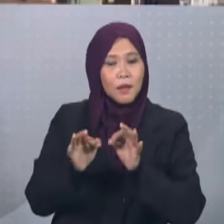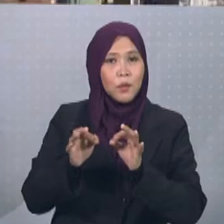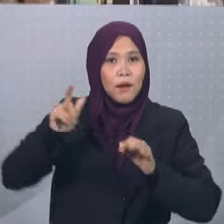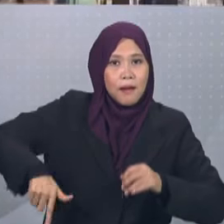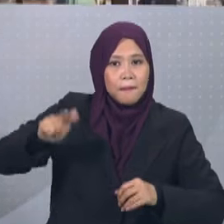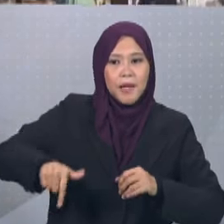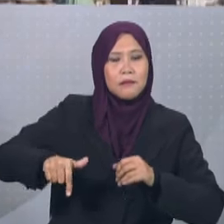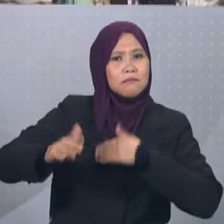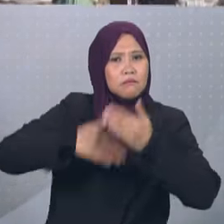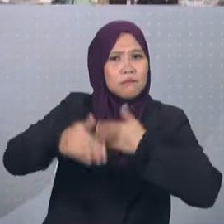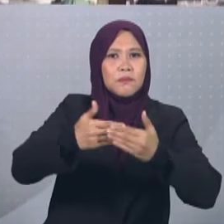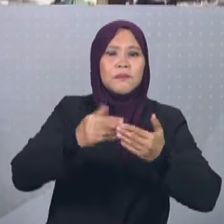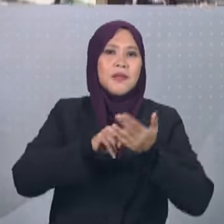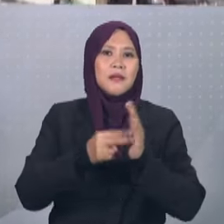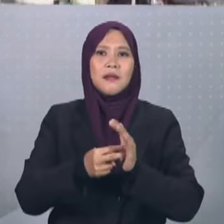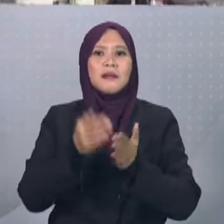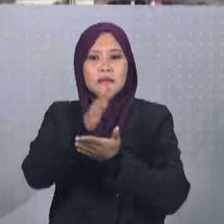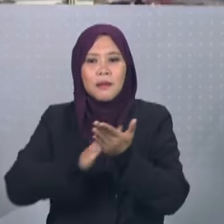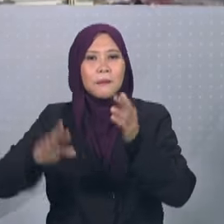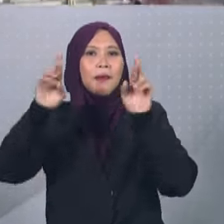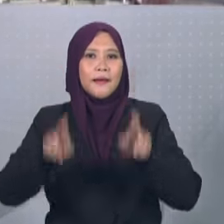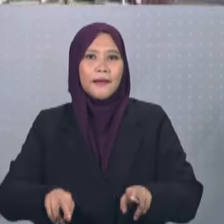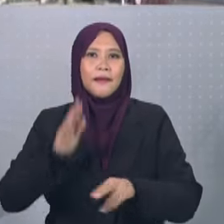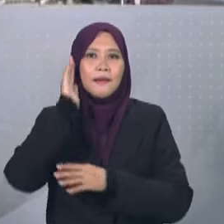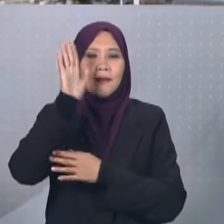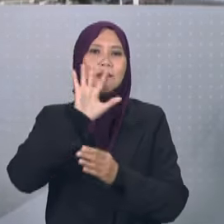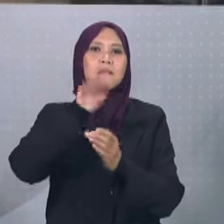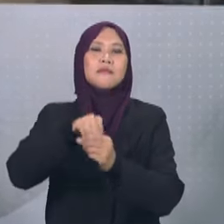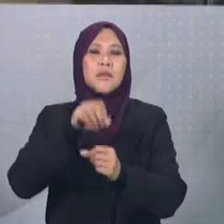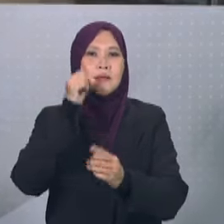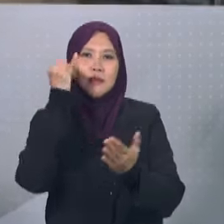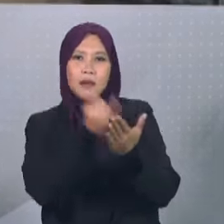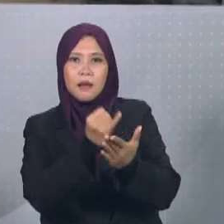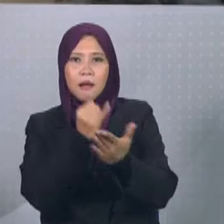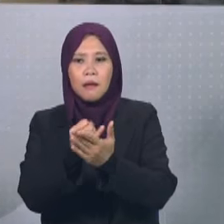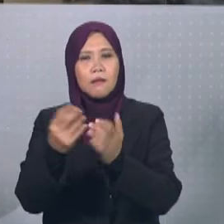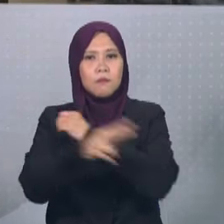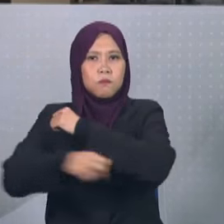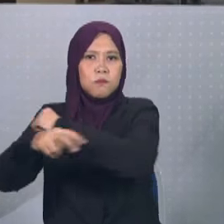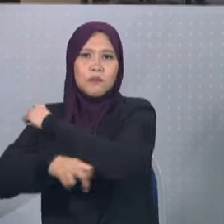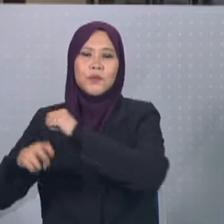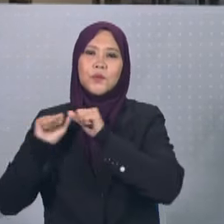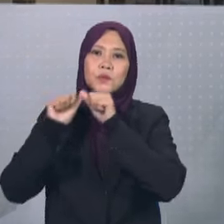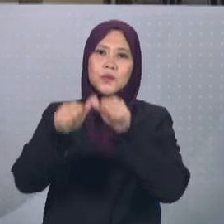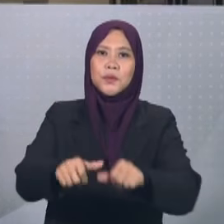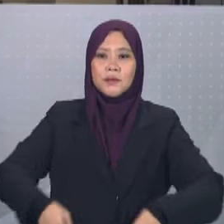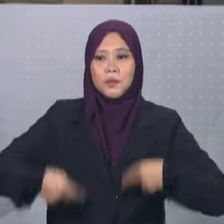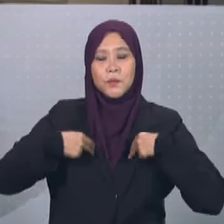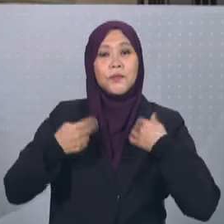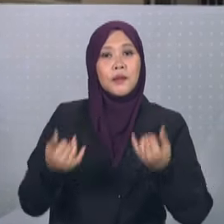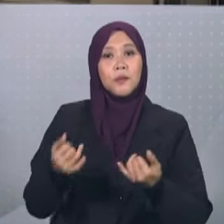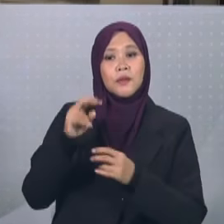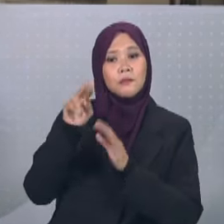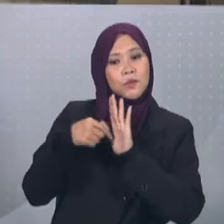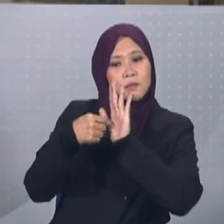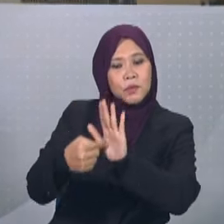lambat dilaksana, tidak mustahil segelintir rakyat akan terbabit dengan jenayah bagi meneruskan kehidupan. Setakat ini, Naples